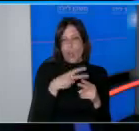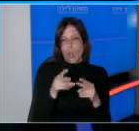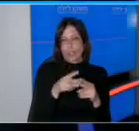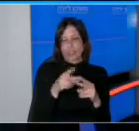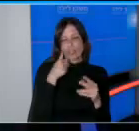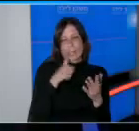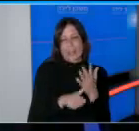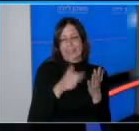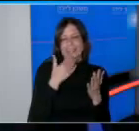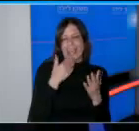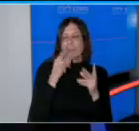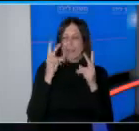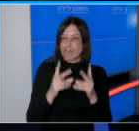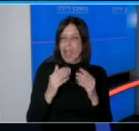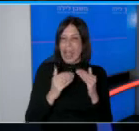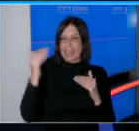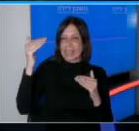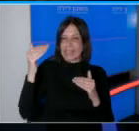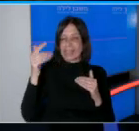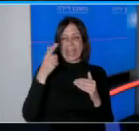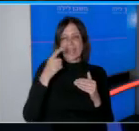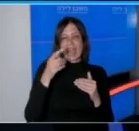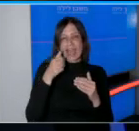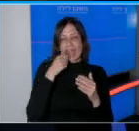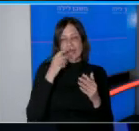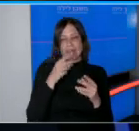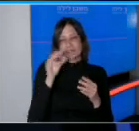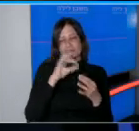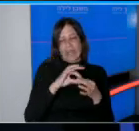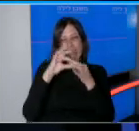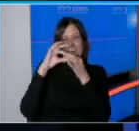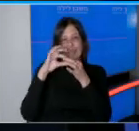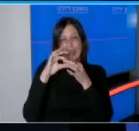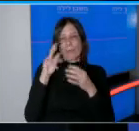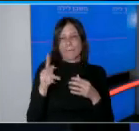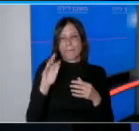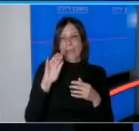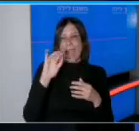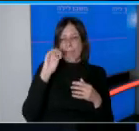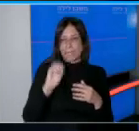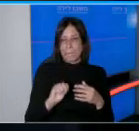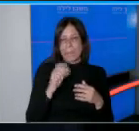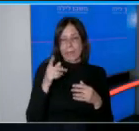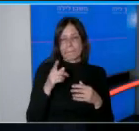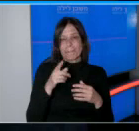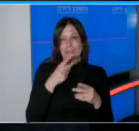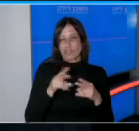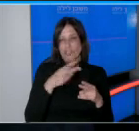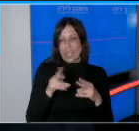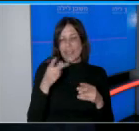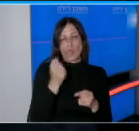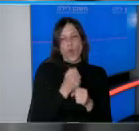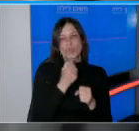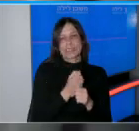שבנק ישראל עכשיו מאפשר להגדיל את ריבית הפריים במשכנתה, וזה בעצם, אם לא נדבר במילים מכובסות, הוא עושה סוג